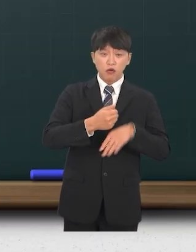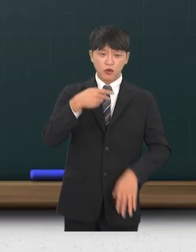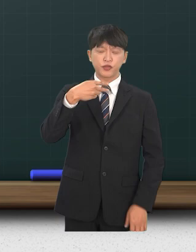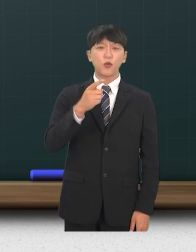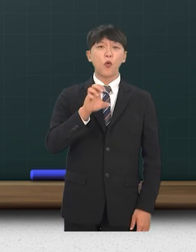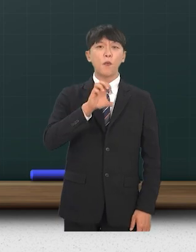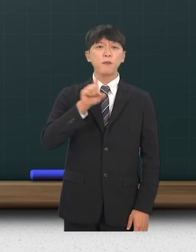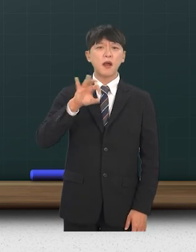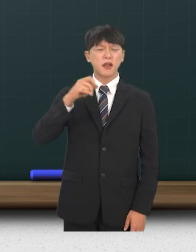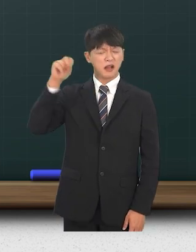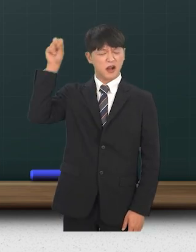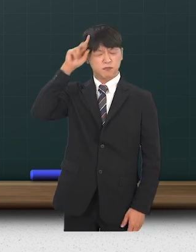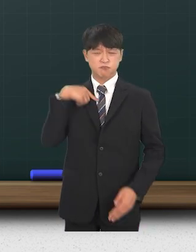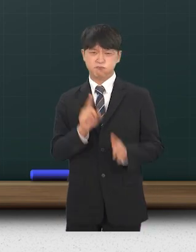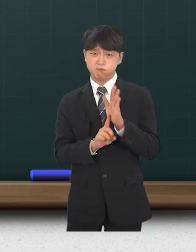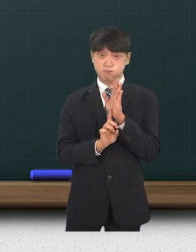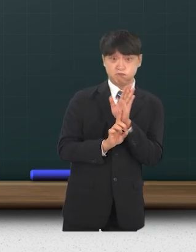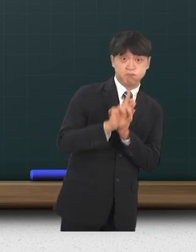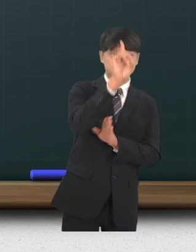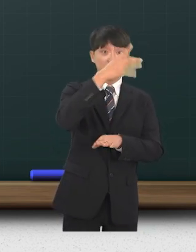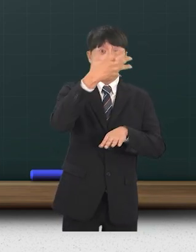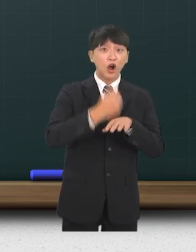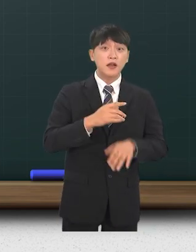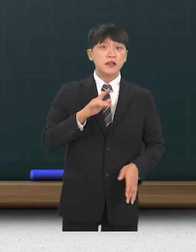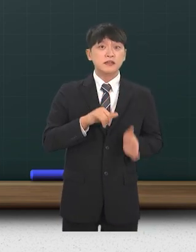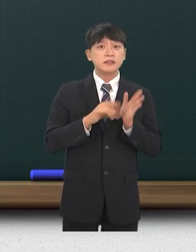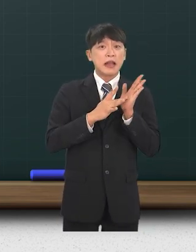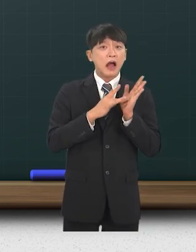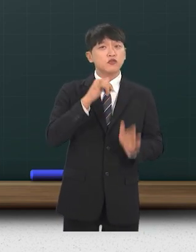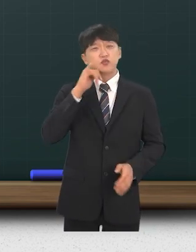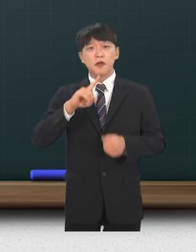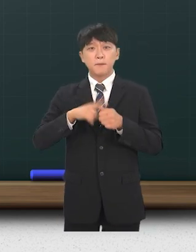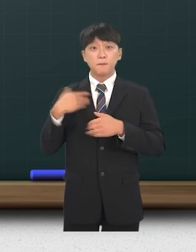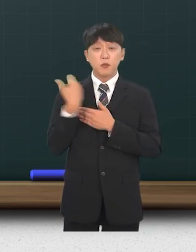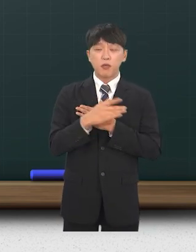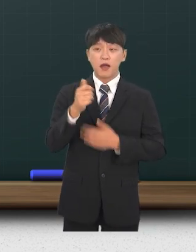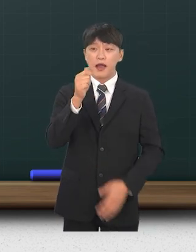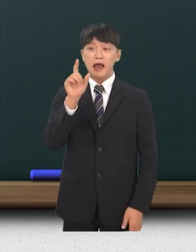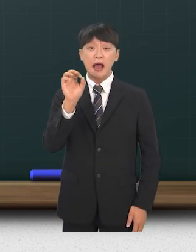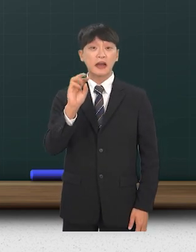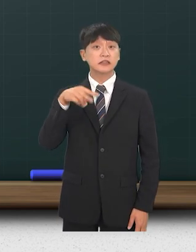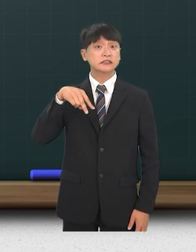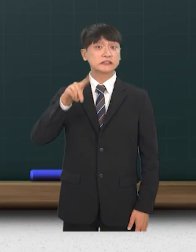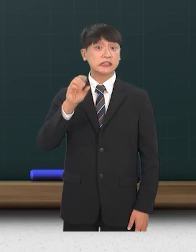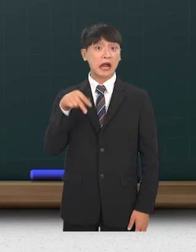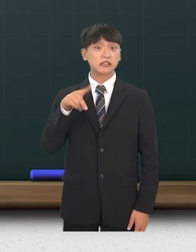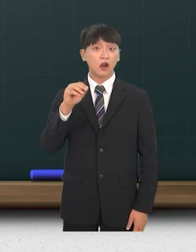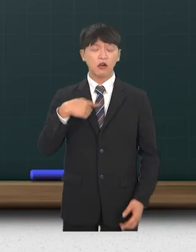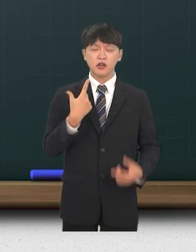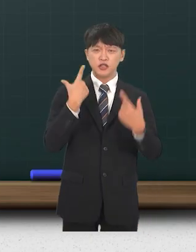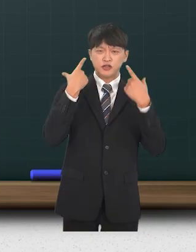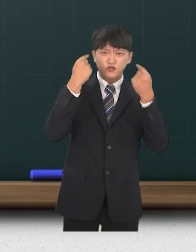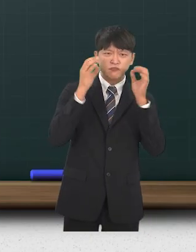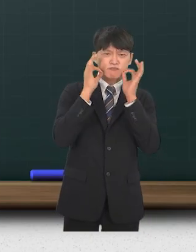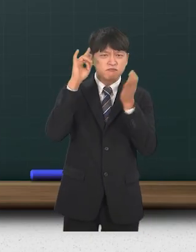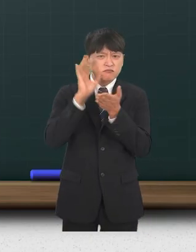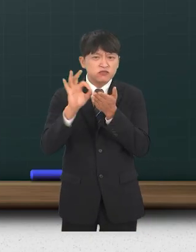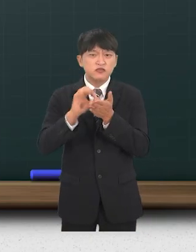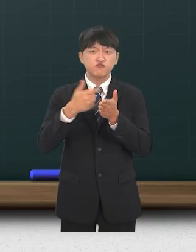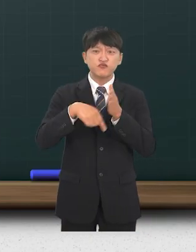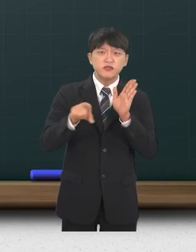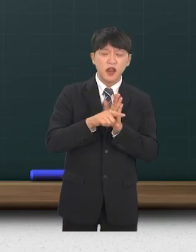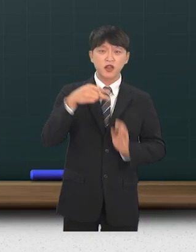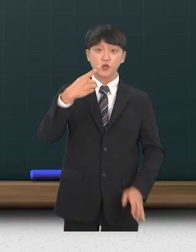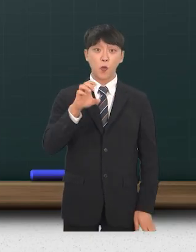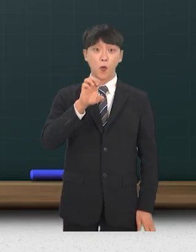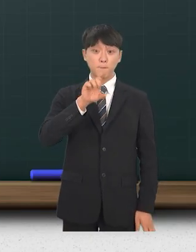체내의 도파민이 일시적으로 폭발하게 되고 마약류 약물로 인해 교란된 우리의 몸은 이 향상성을 유지하기 위해